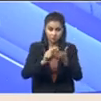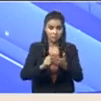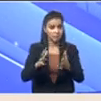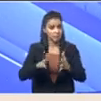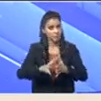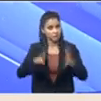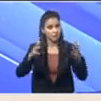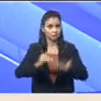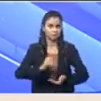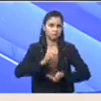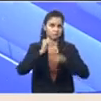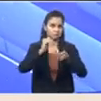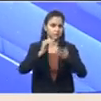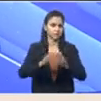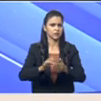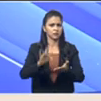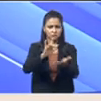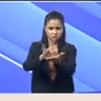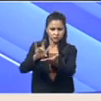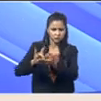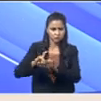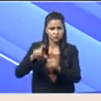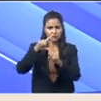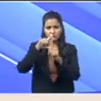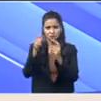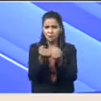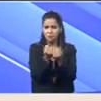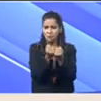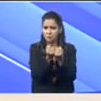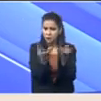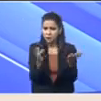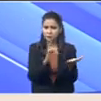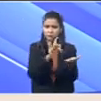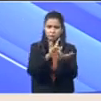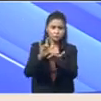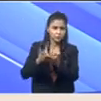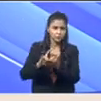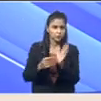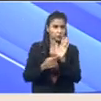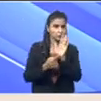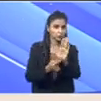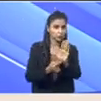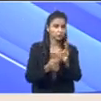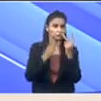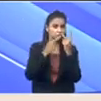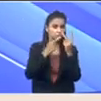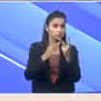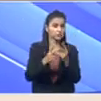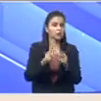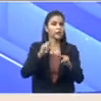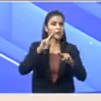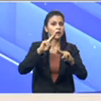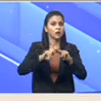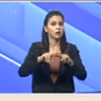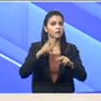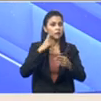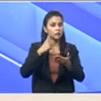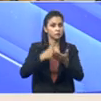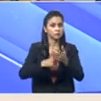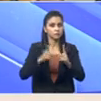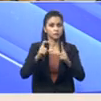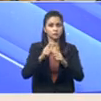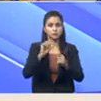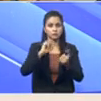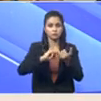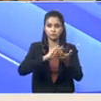वे स्थानीय संस्कृति के कई पहलुओं को सामने ला रही हैं। फिरदौसा जी की कैलीग्राफी